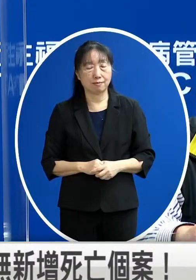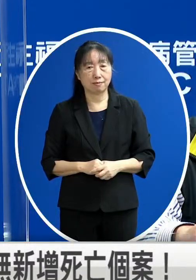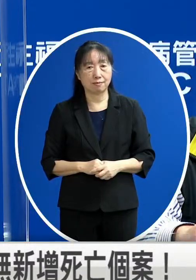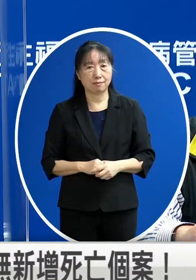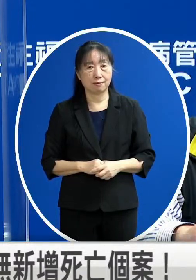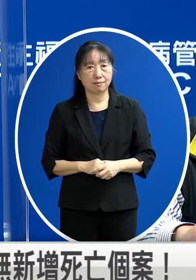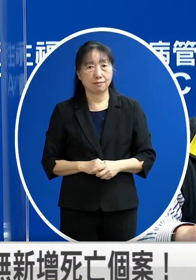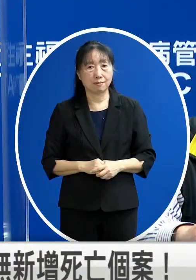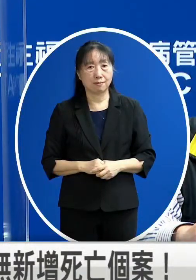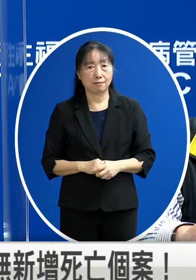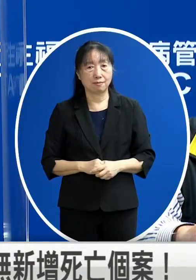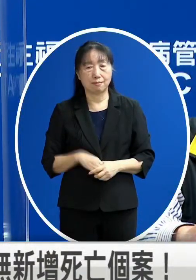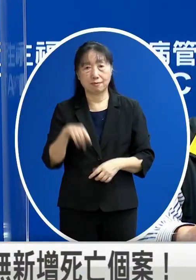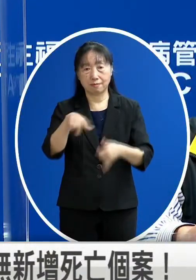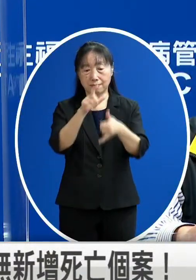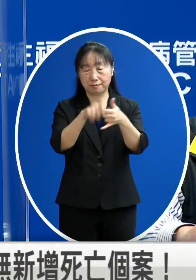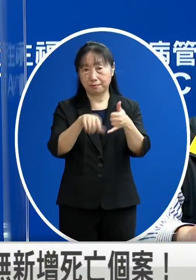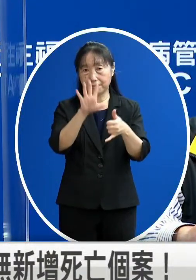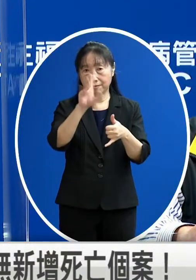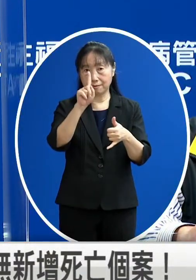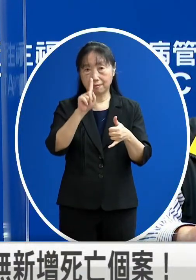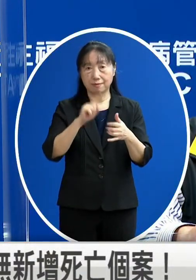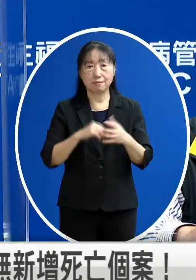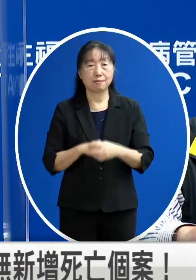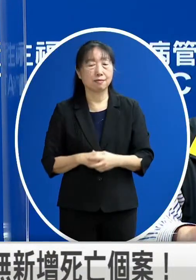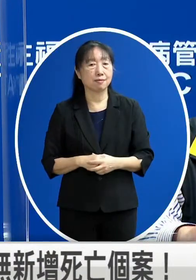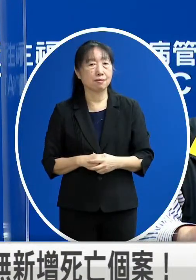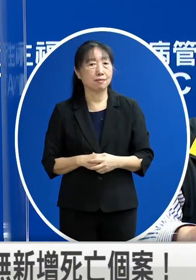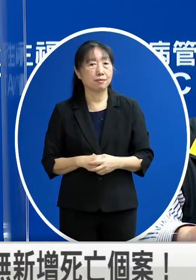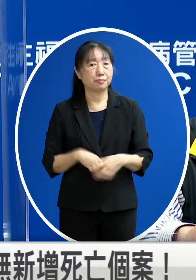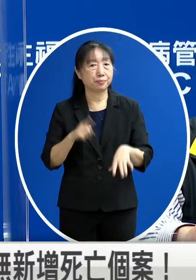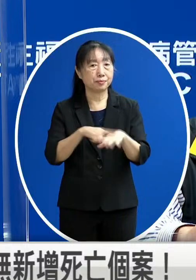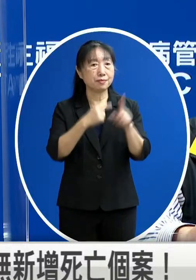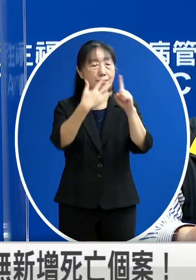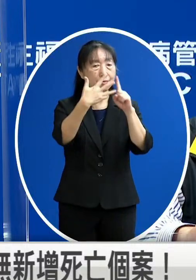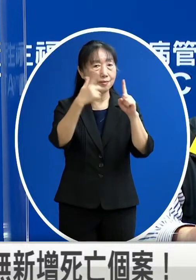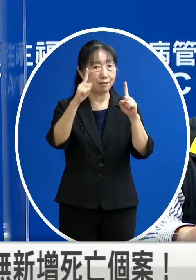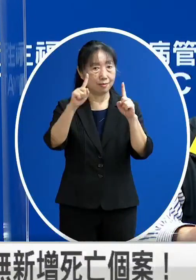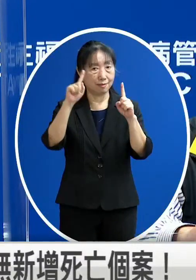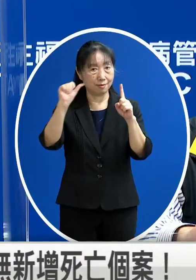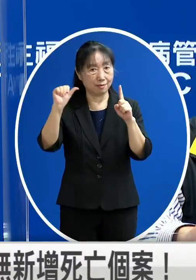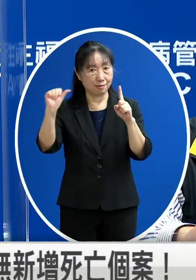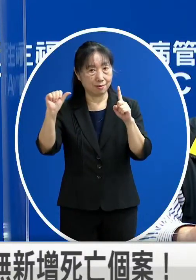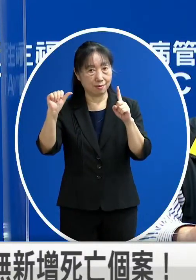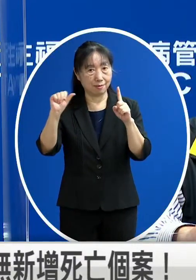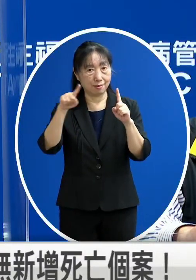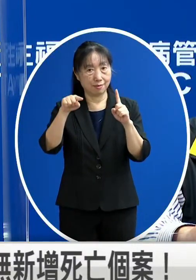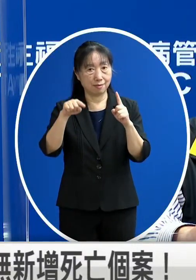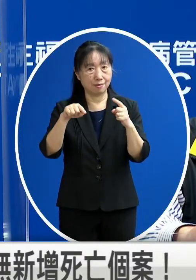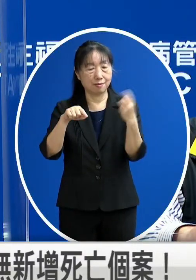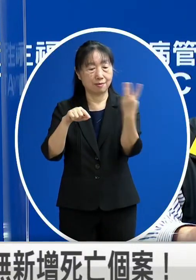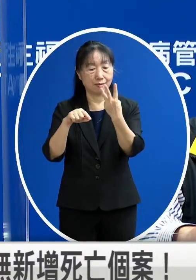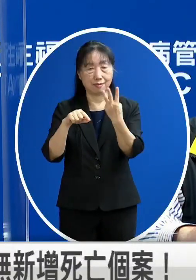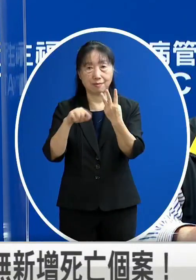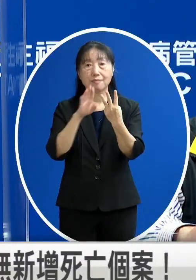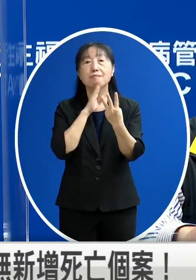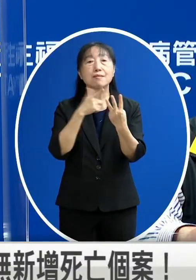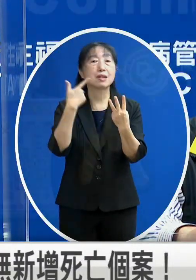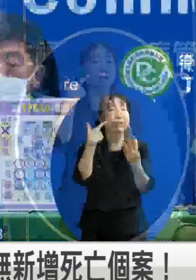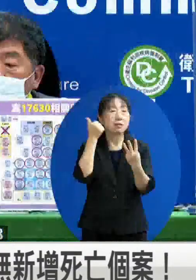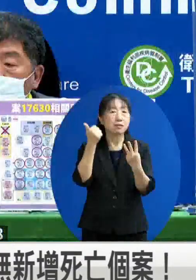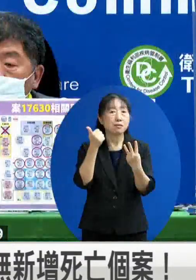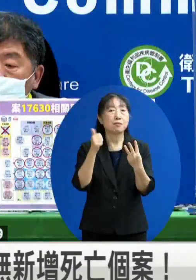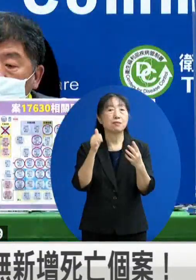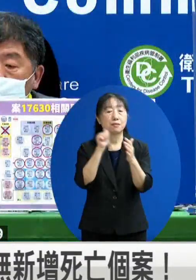另外这是一例相关的，从这个18155这三个父子